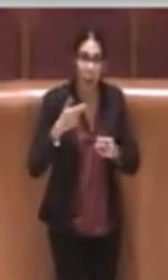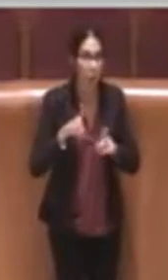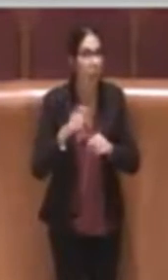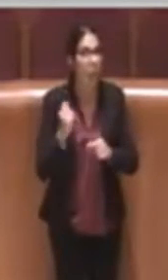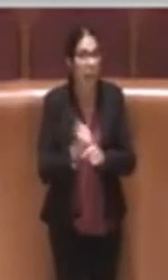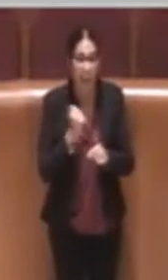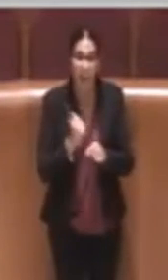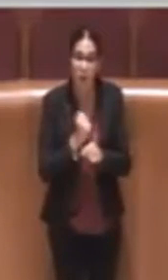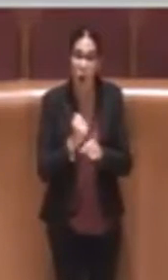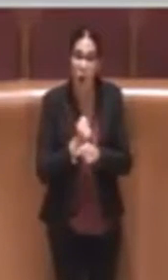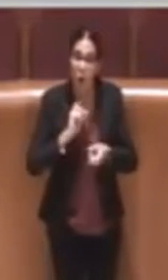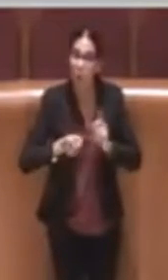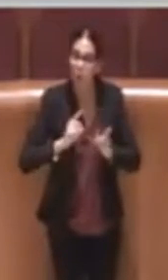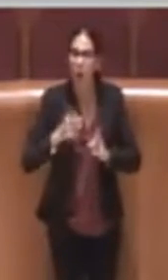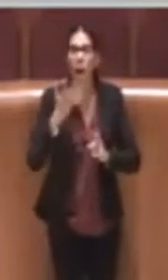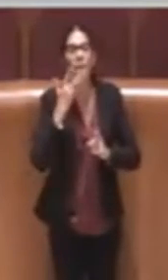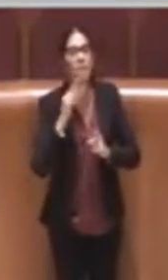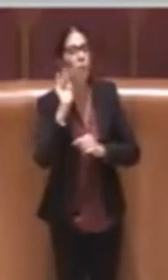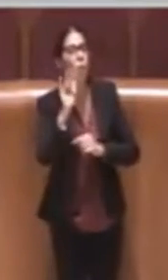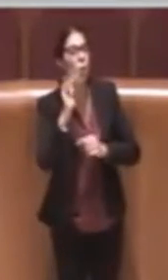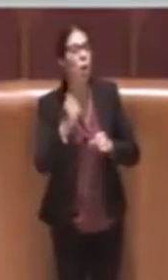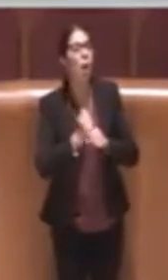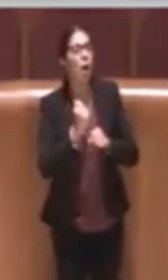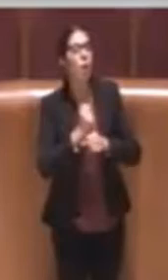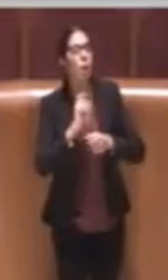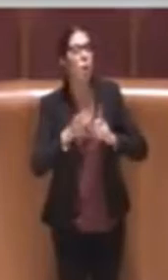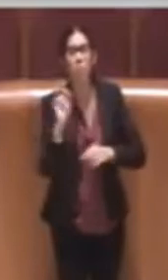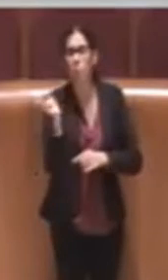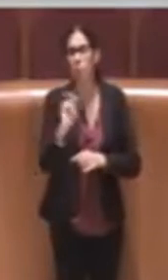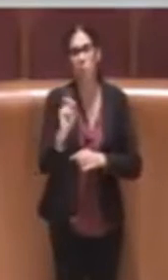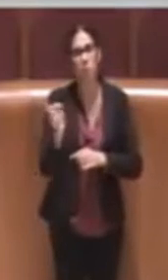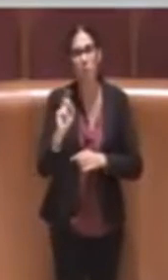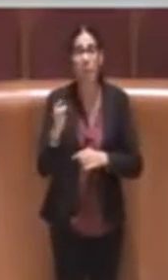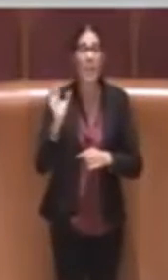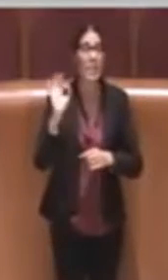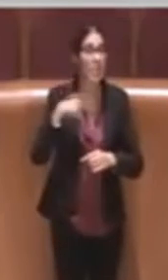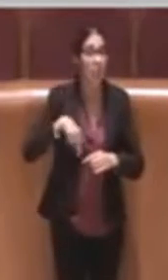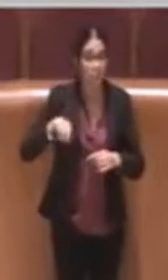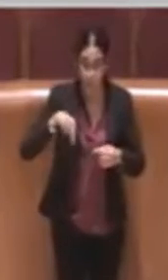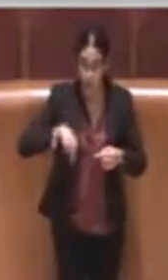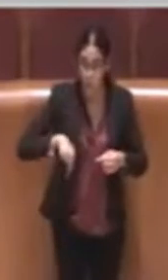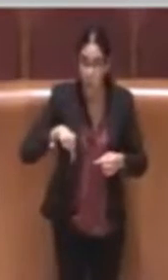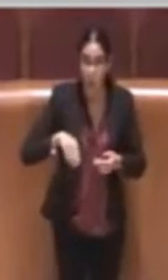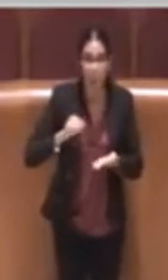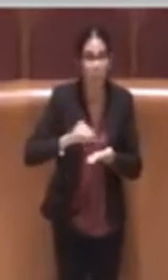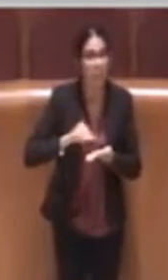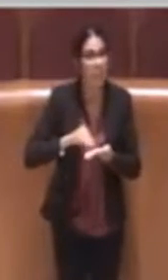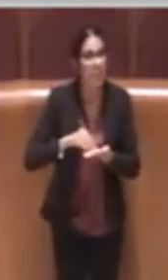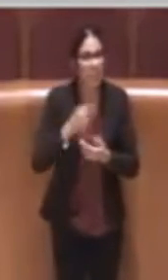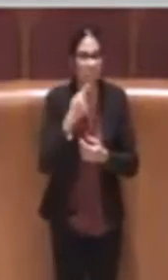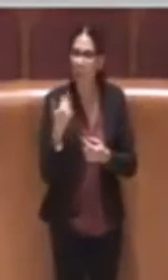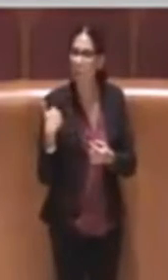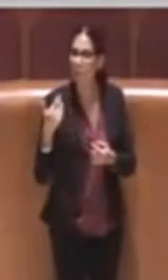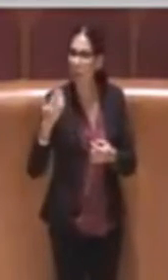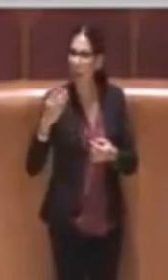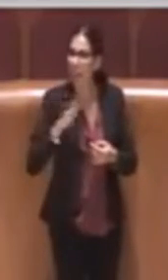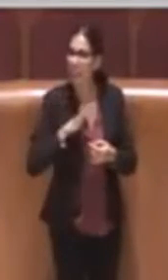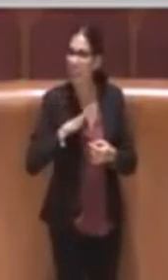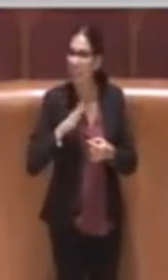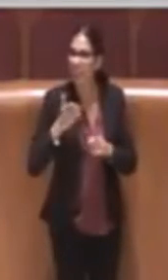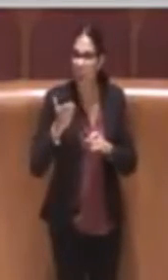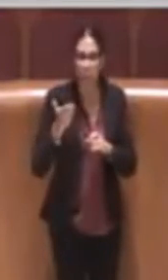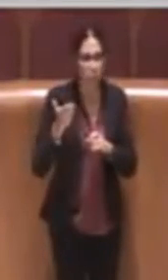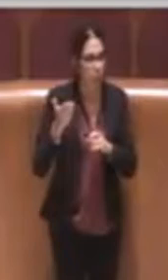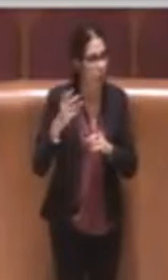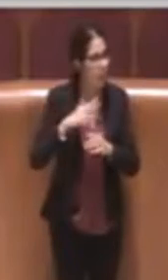vogliamo continuare a fare di professione se siamo qui, e perché, come diceva prima la signora nel suo intervento, abbiamo sentito la